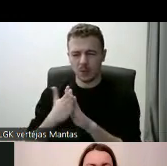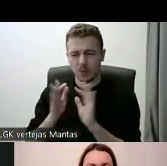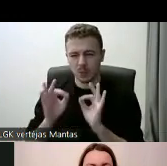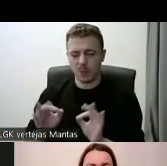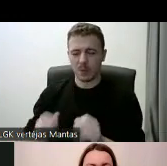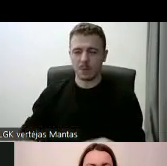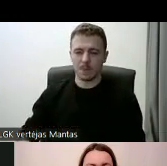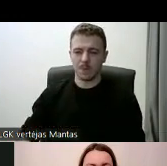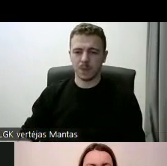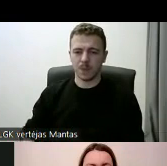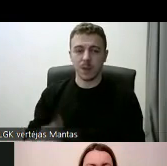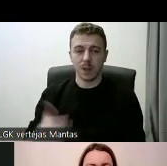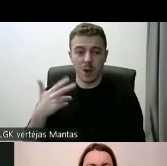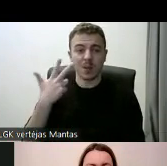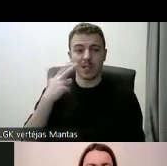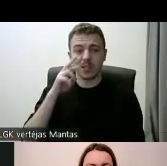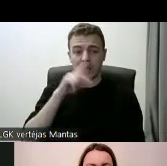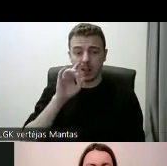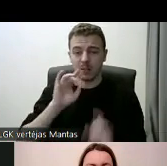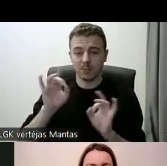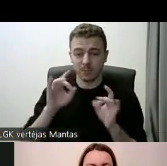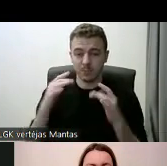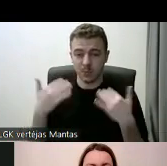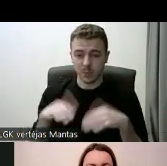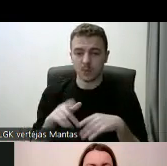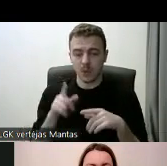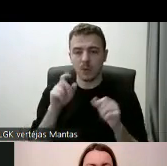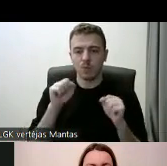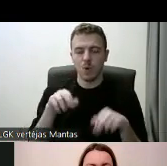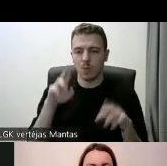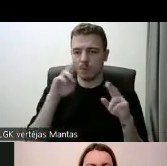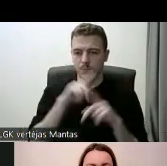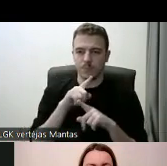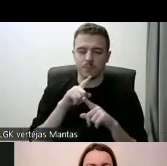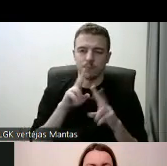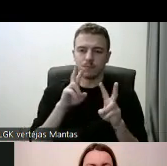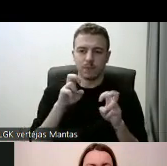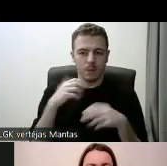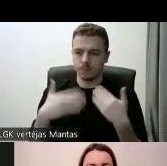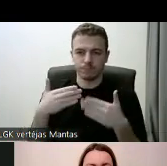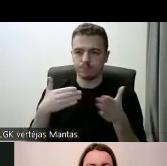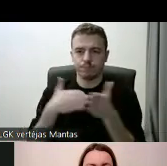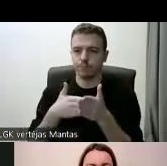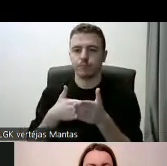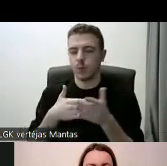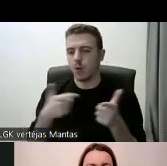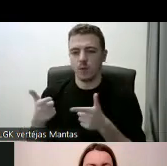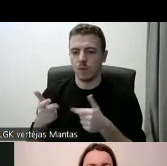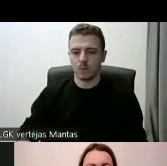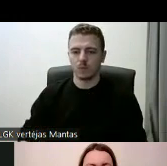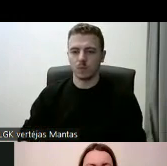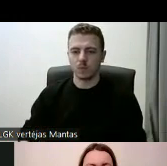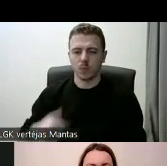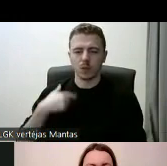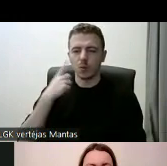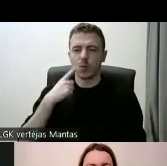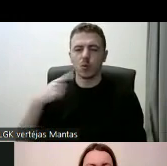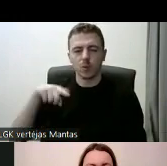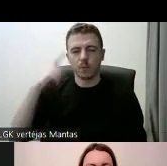turime 3 klaidas, ar ne, kurios gali neleisti įvykti pokyčiams. Prisiminkite, aš noriu, kad jūs